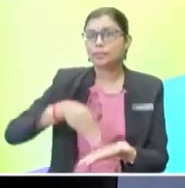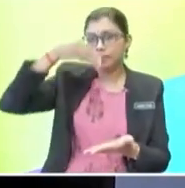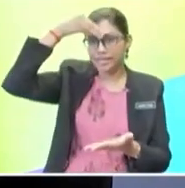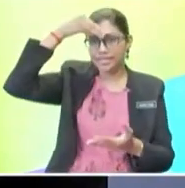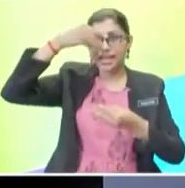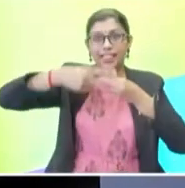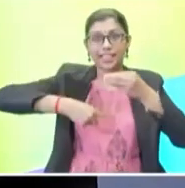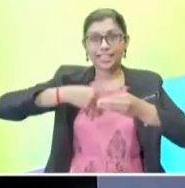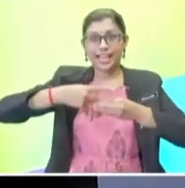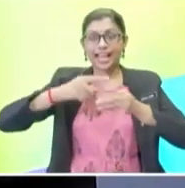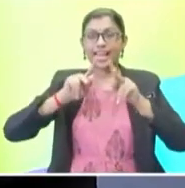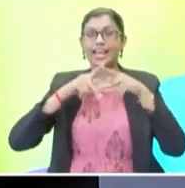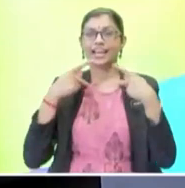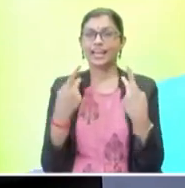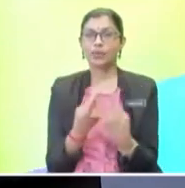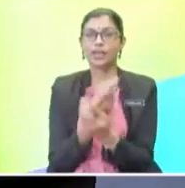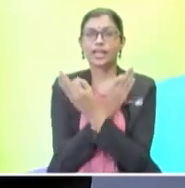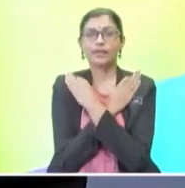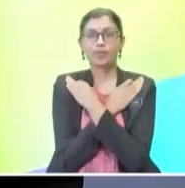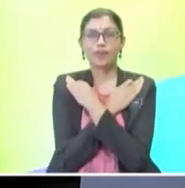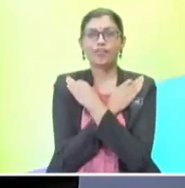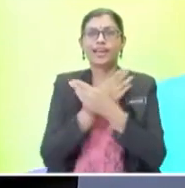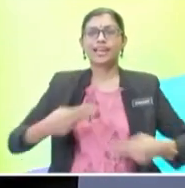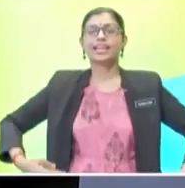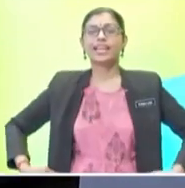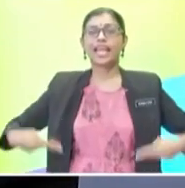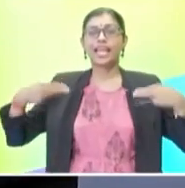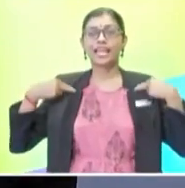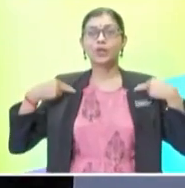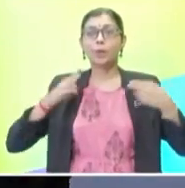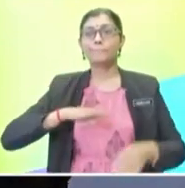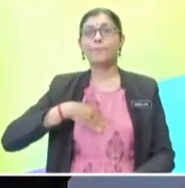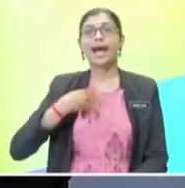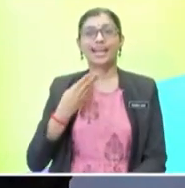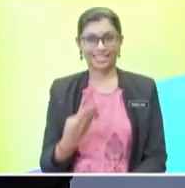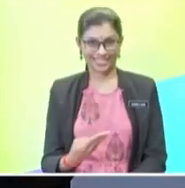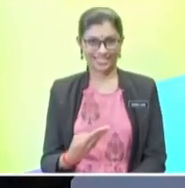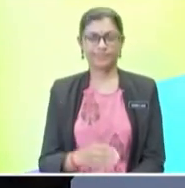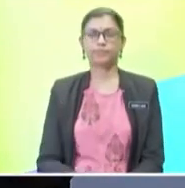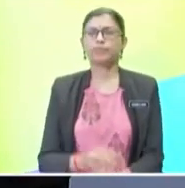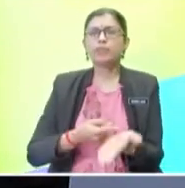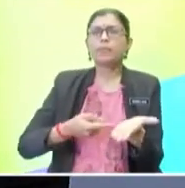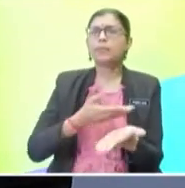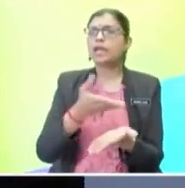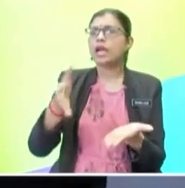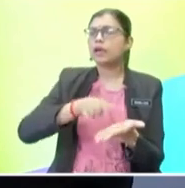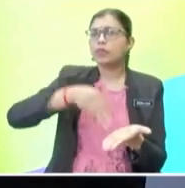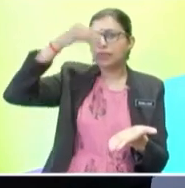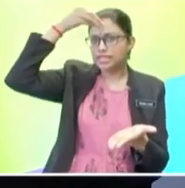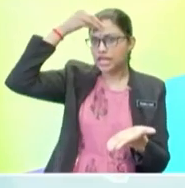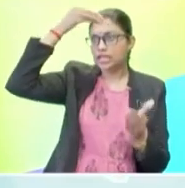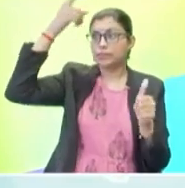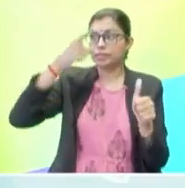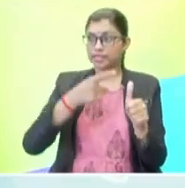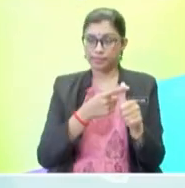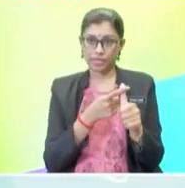tentang Keluarga Muafakat Hidup Bahagia. Apa yang anak-anak akan belajar pada hari ini? Ada dua hasil pembelajaran yang akan dicapai. Yang pertama